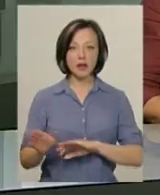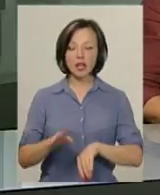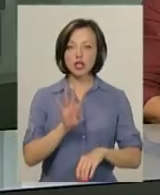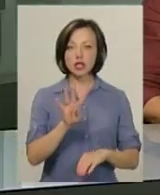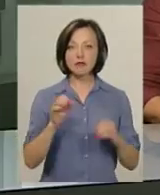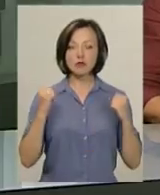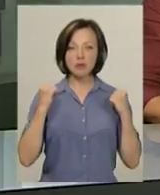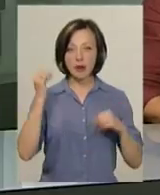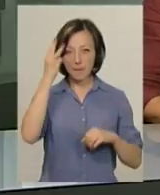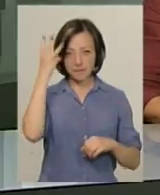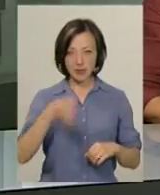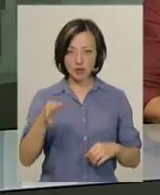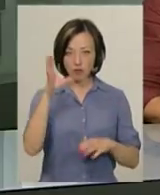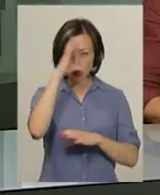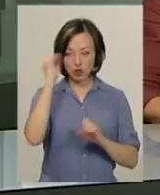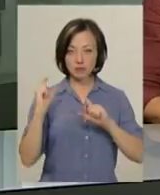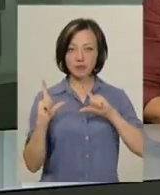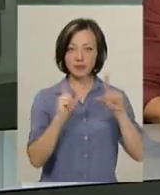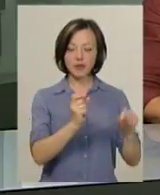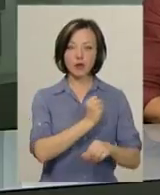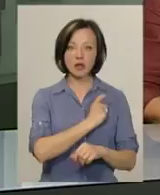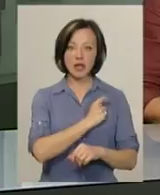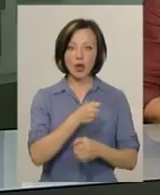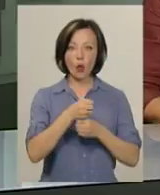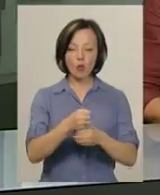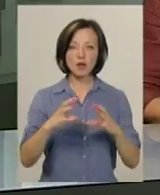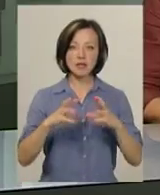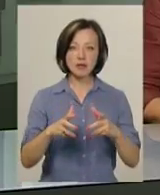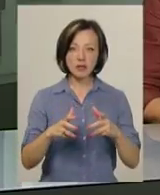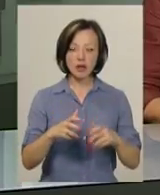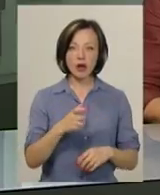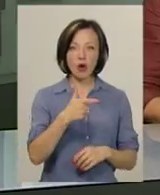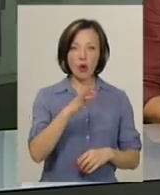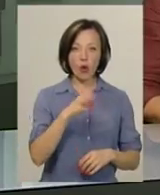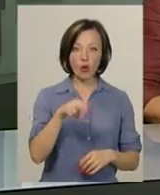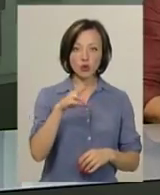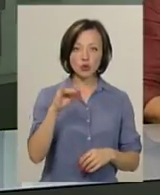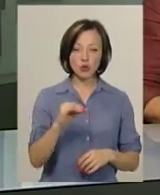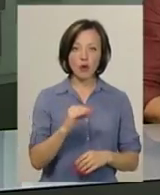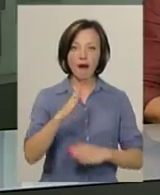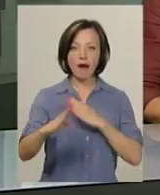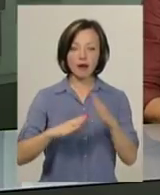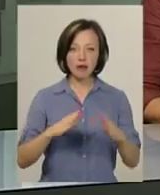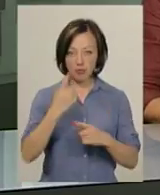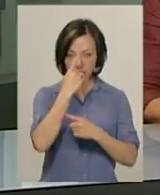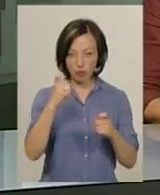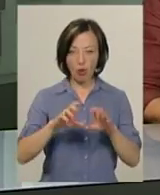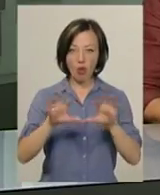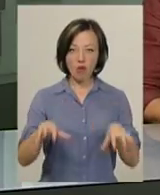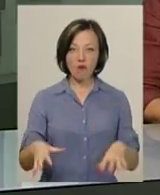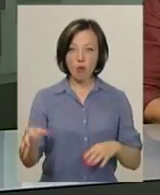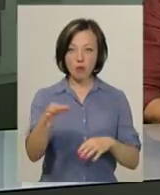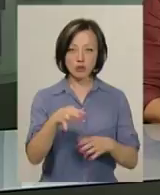4 спортсменів Хмельниччини вночі вирушили до Одеси на Кубок світу з Годзюрю каратедо. Про це повідомив голова обласного